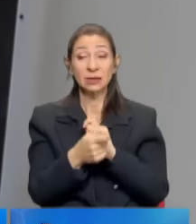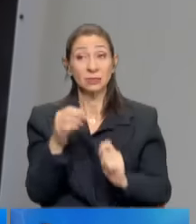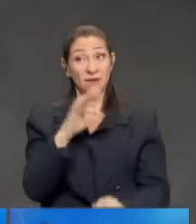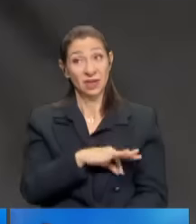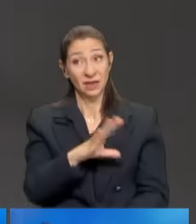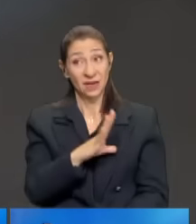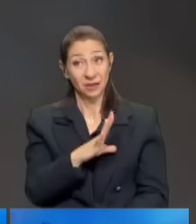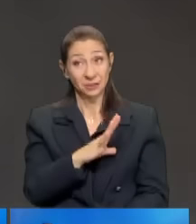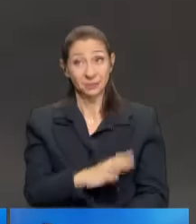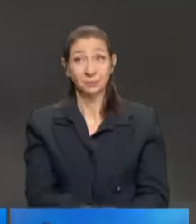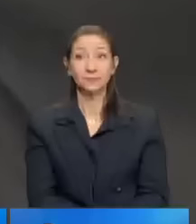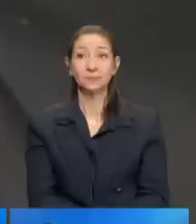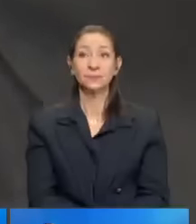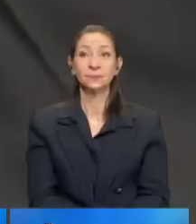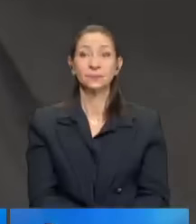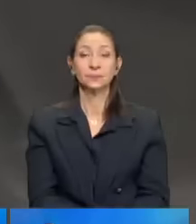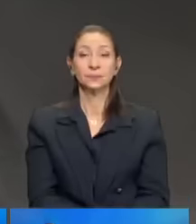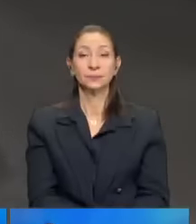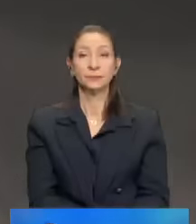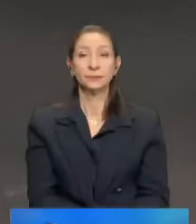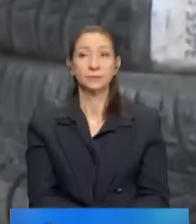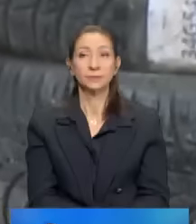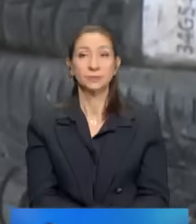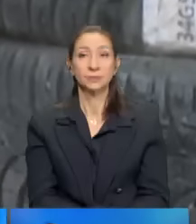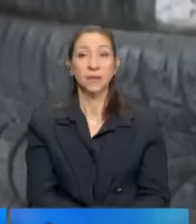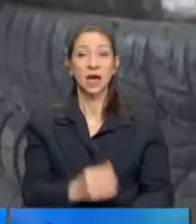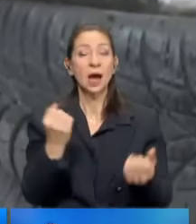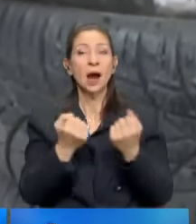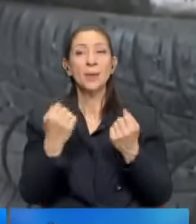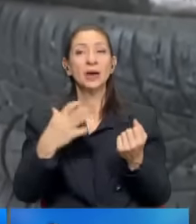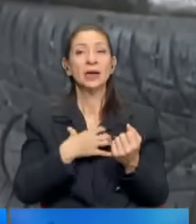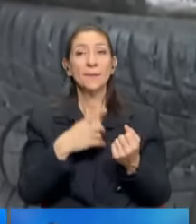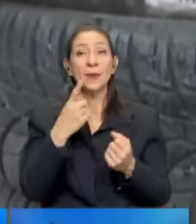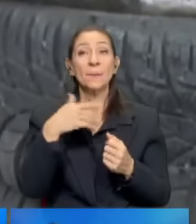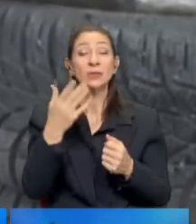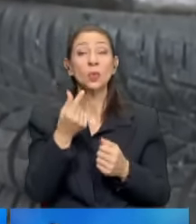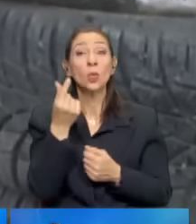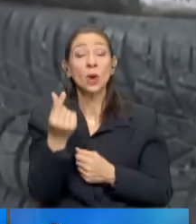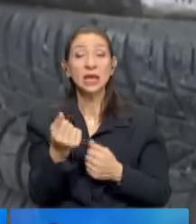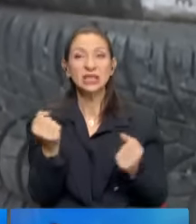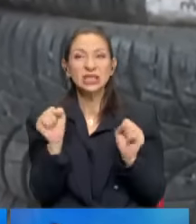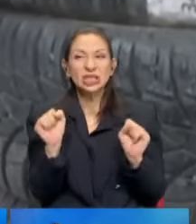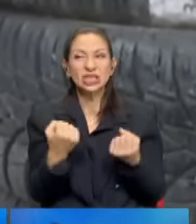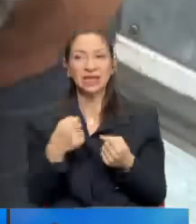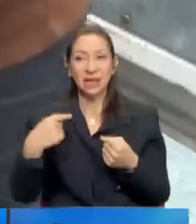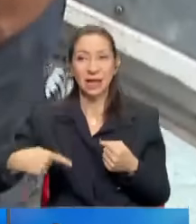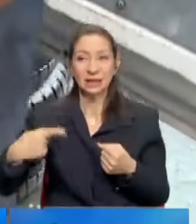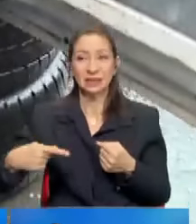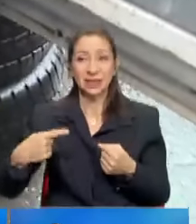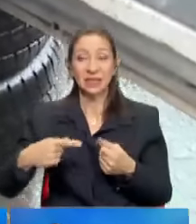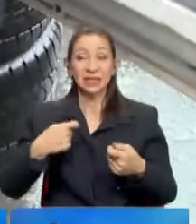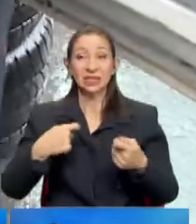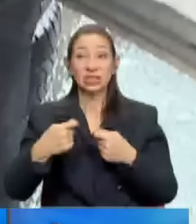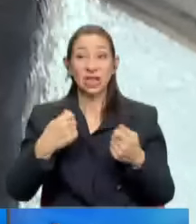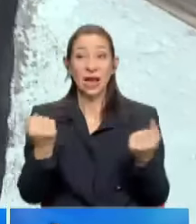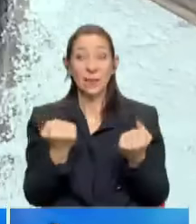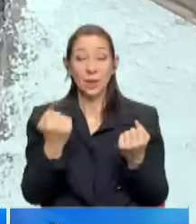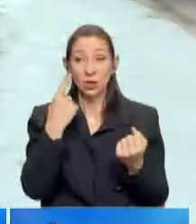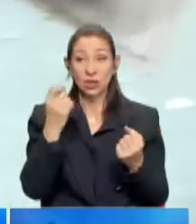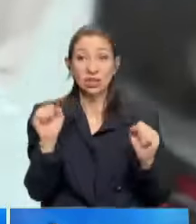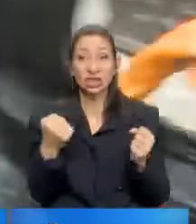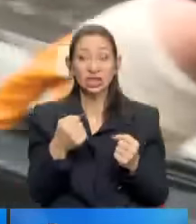fayda var araç sahipleri için bir başka uyarı İsa kış lastiği konusunda ticari araçlar